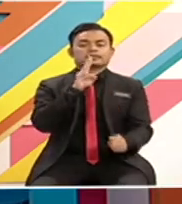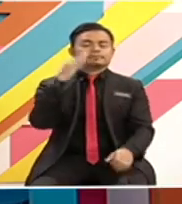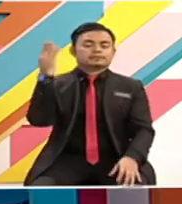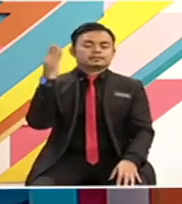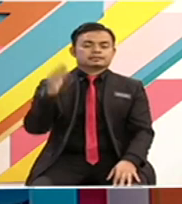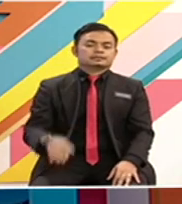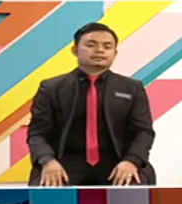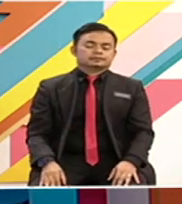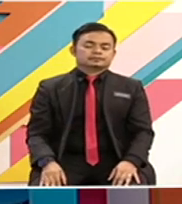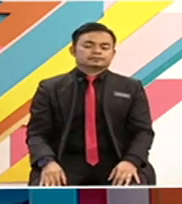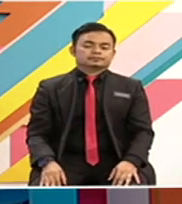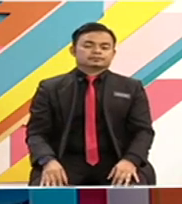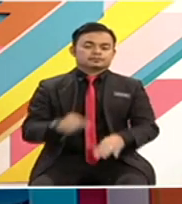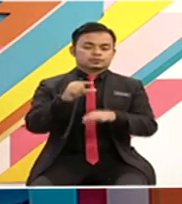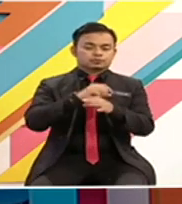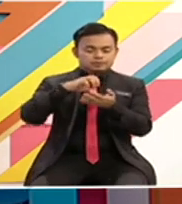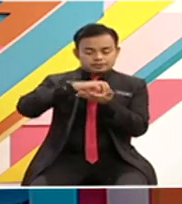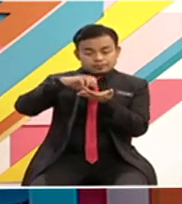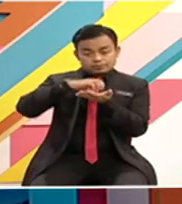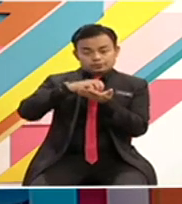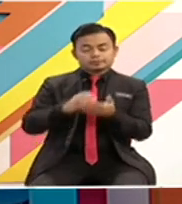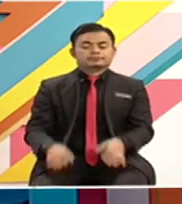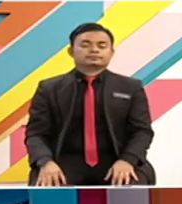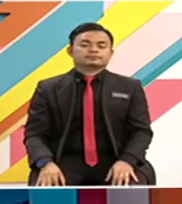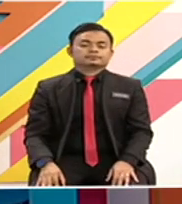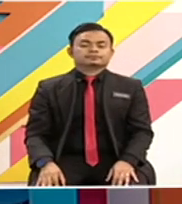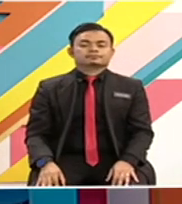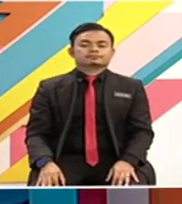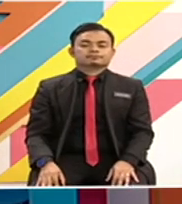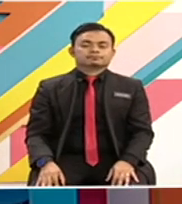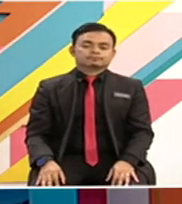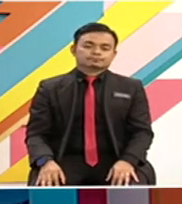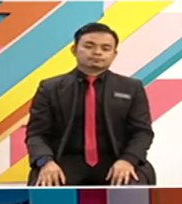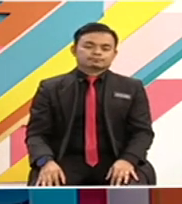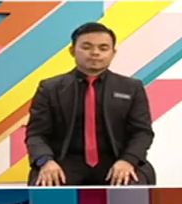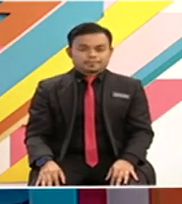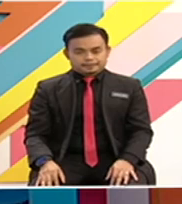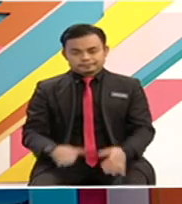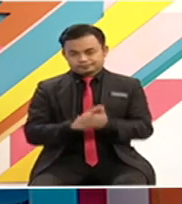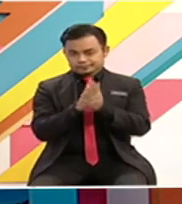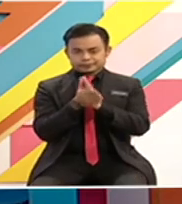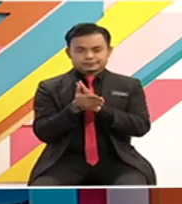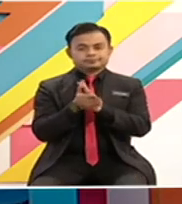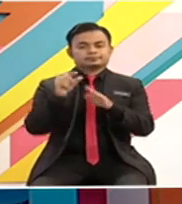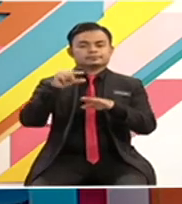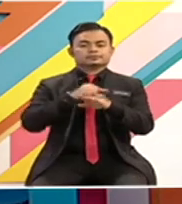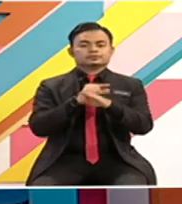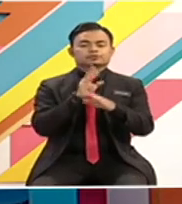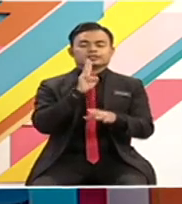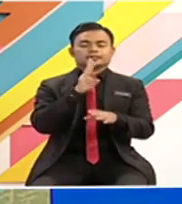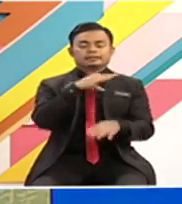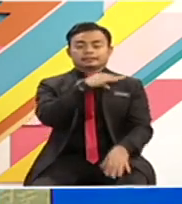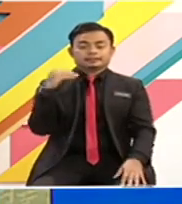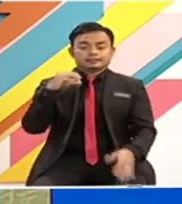gunakan sabun nah sebab kita guna minyak silikon bila Gunung menghasilkan ada minyak saya betul jadi gunakan air sabun ah Sabunnya